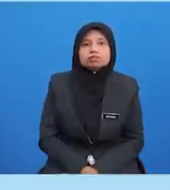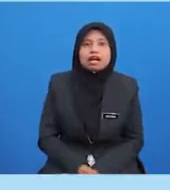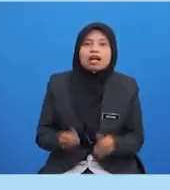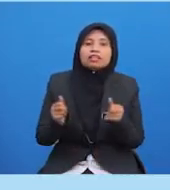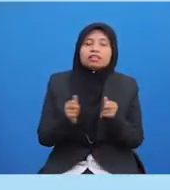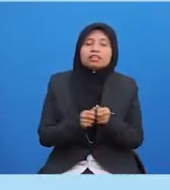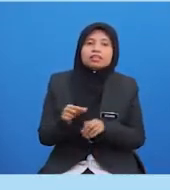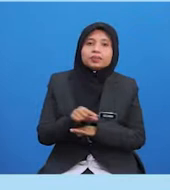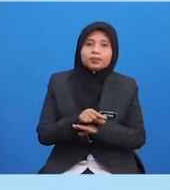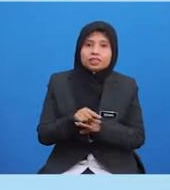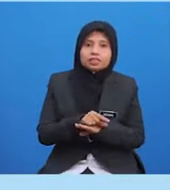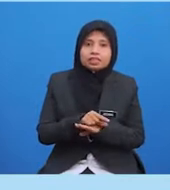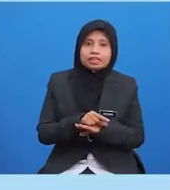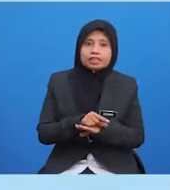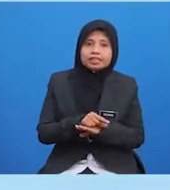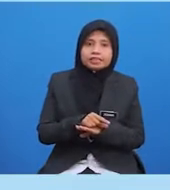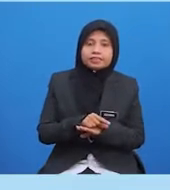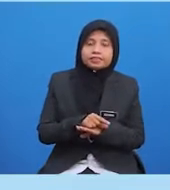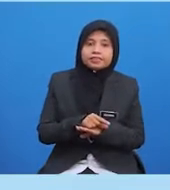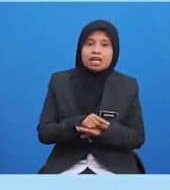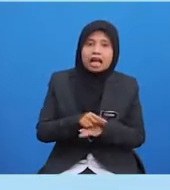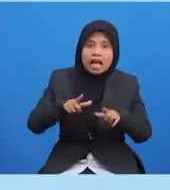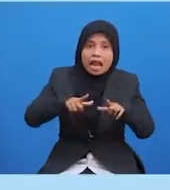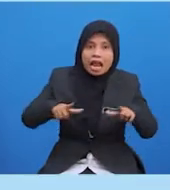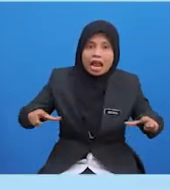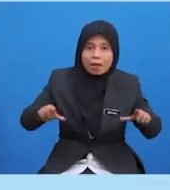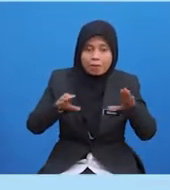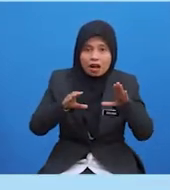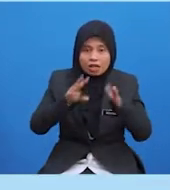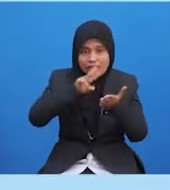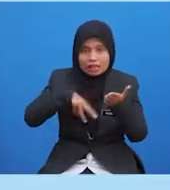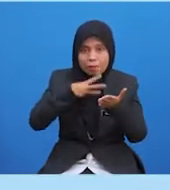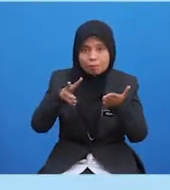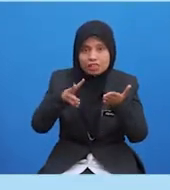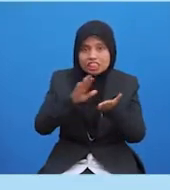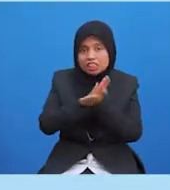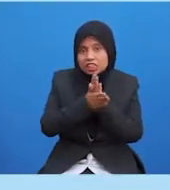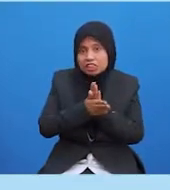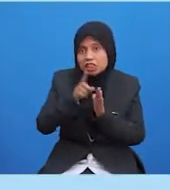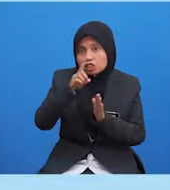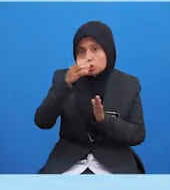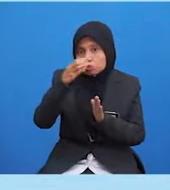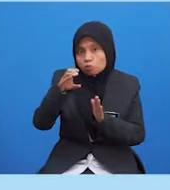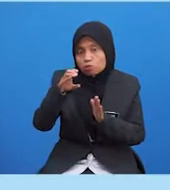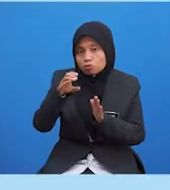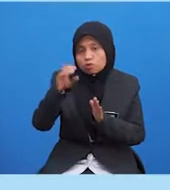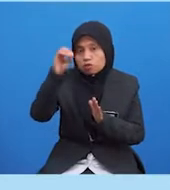Dengan menggunakan sinteks ini, lebar tabel akan menjadi 100%.